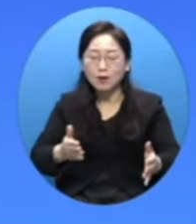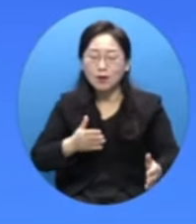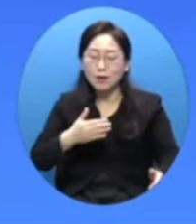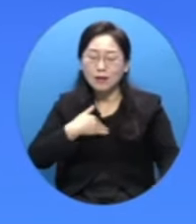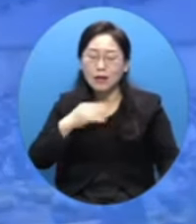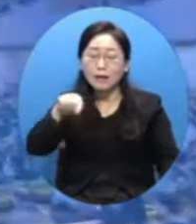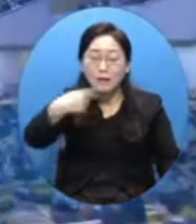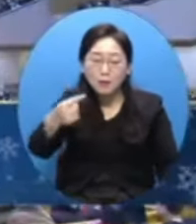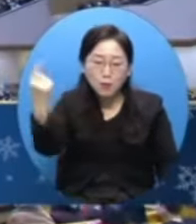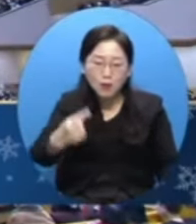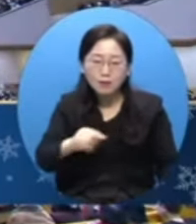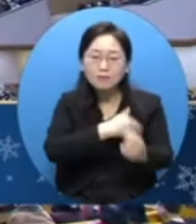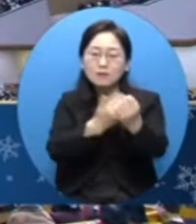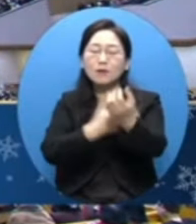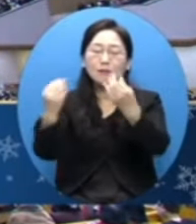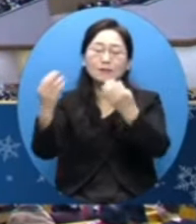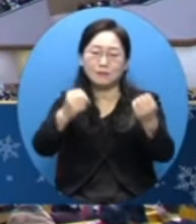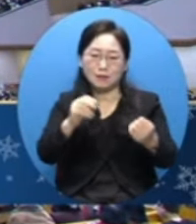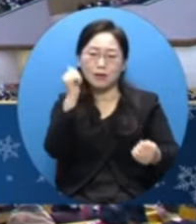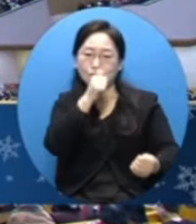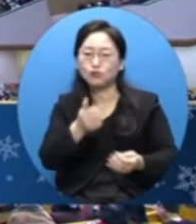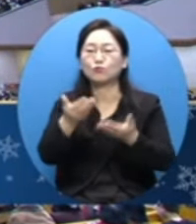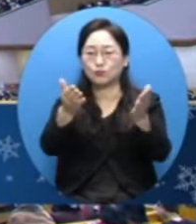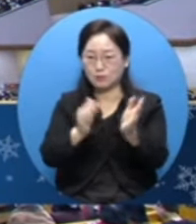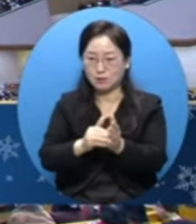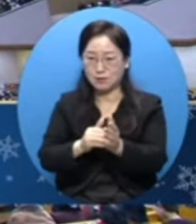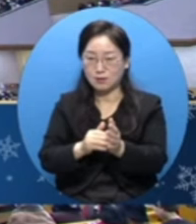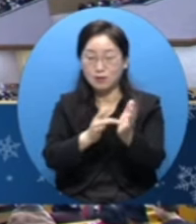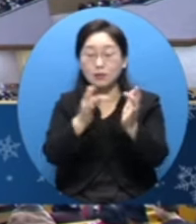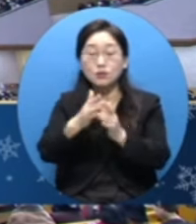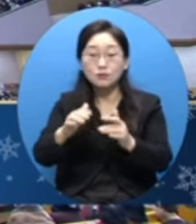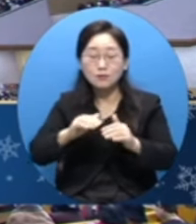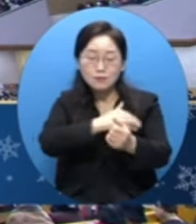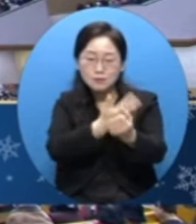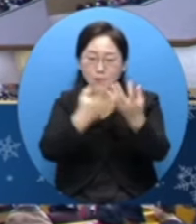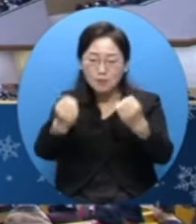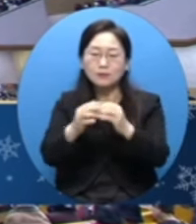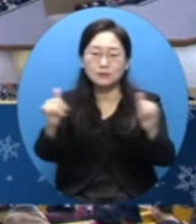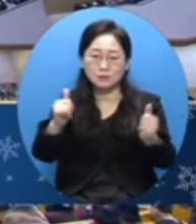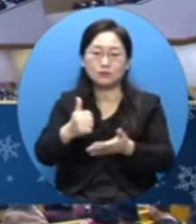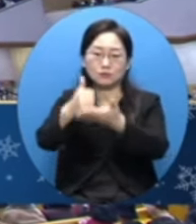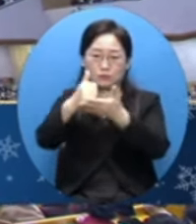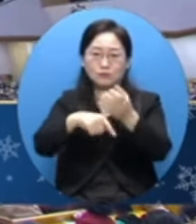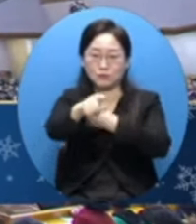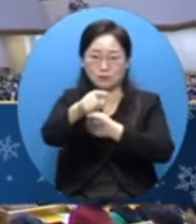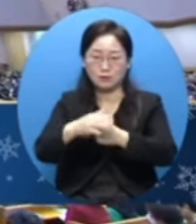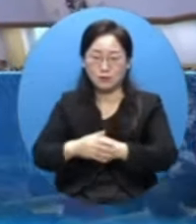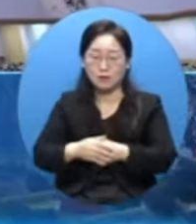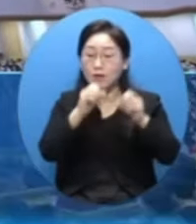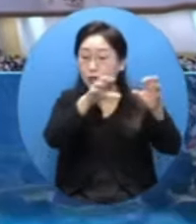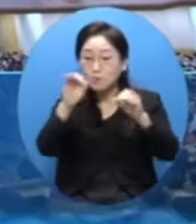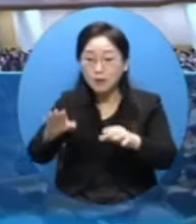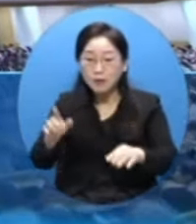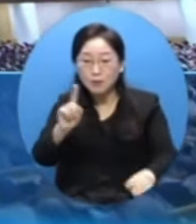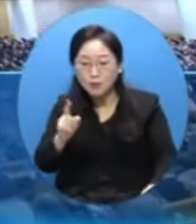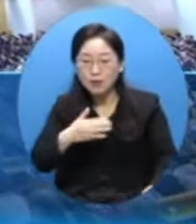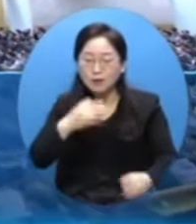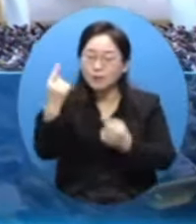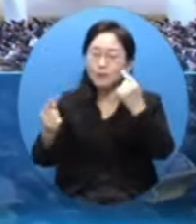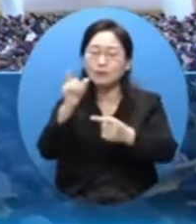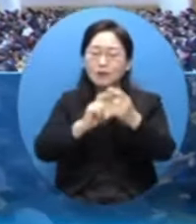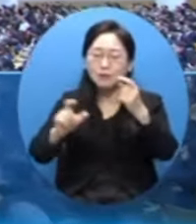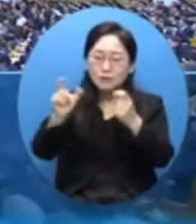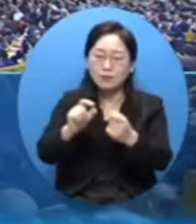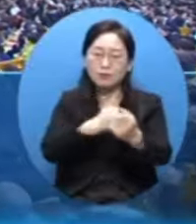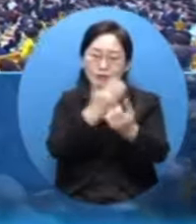이라고 소개를 합니다. 예수님은 능력 많으신 이로 우리에게 오셨습니다. 그가 전파하여 이르되 나보다 능력 많으신 이가 내 뒤에 오시나니